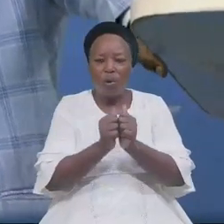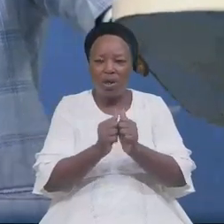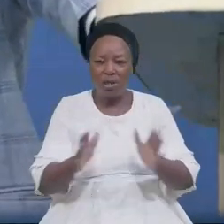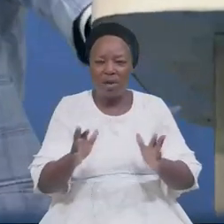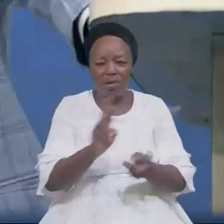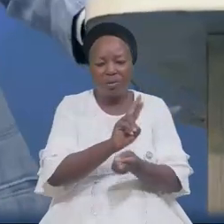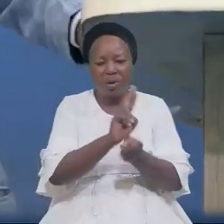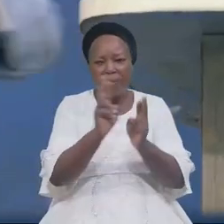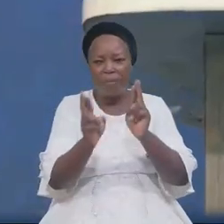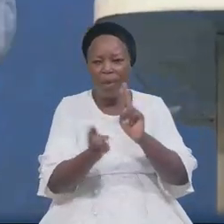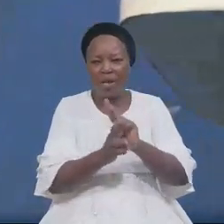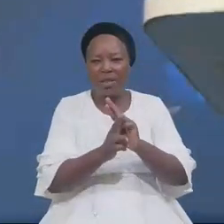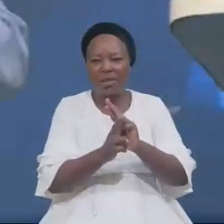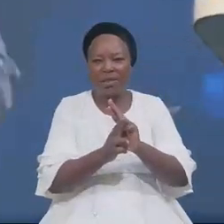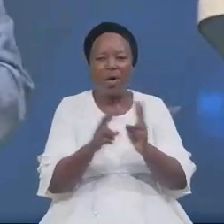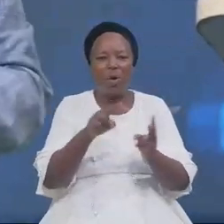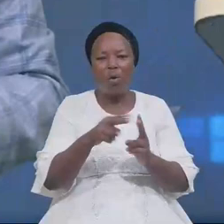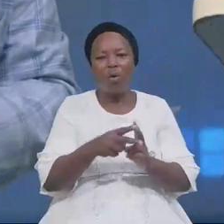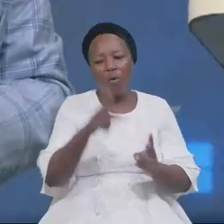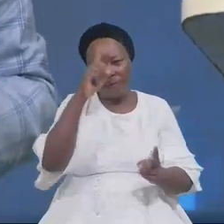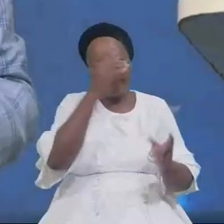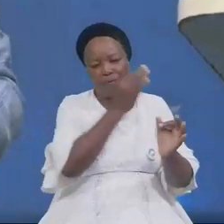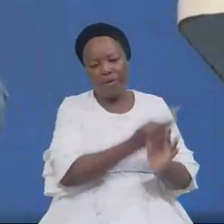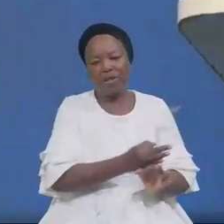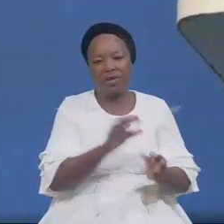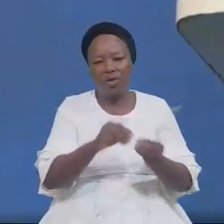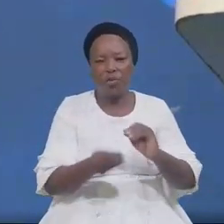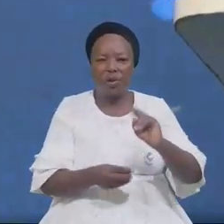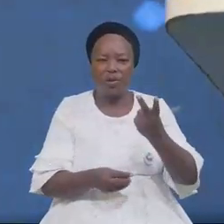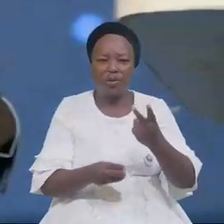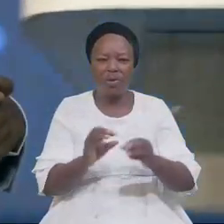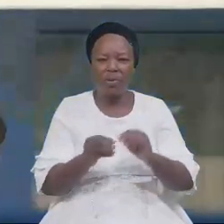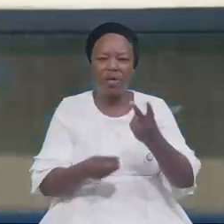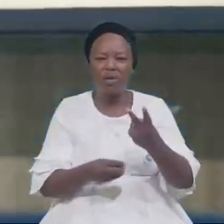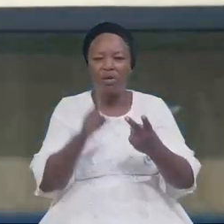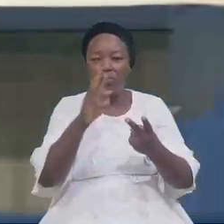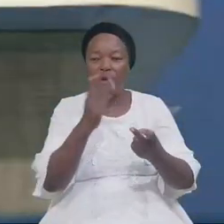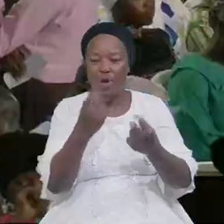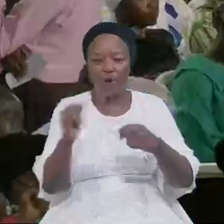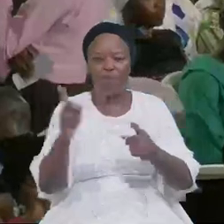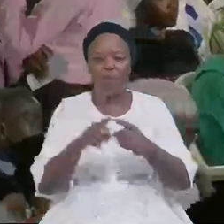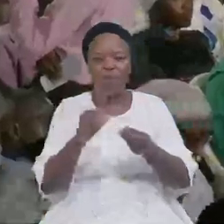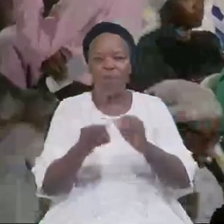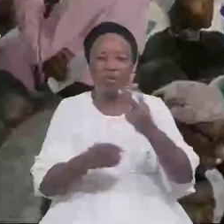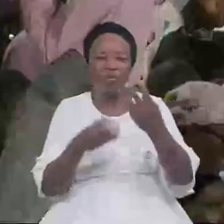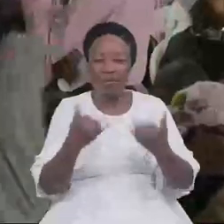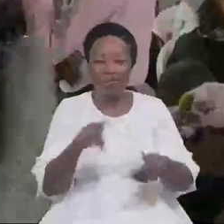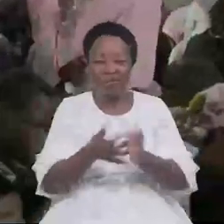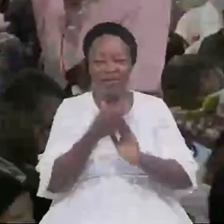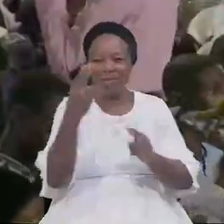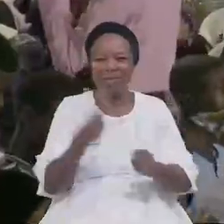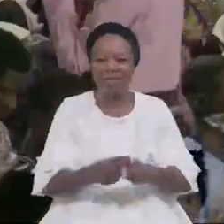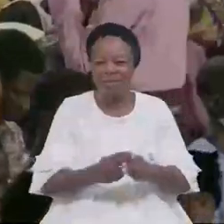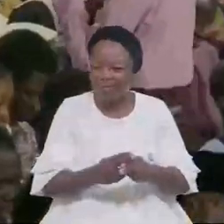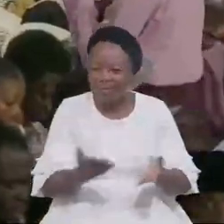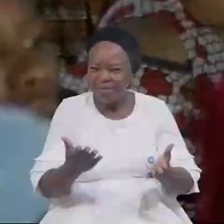la foi. Alors au deuxième point. Alors nous irons au deuxième point. Tu iras au deuxième